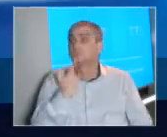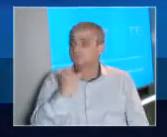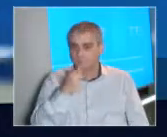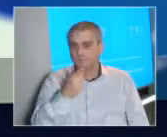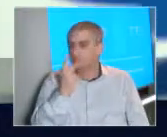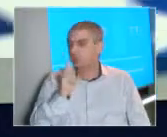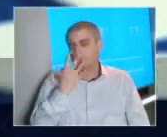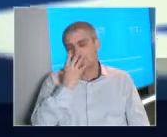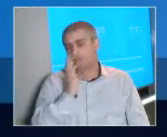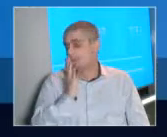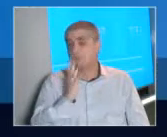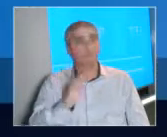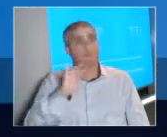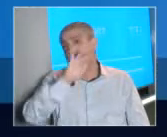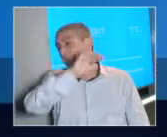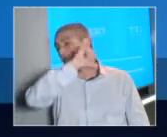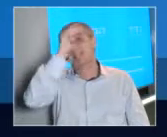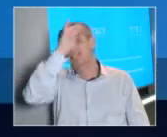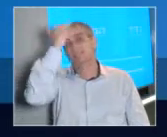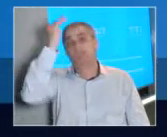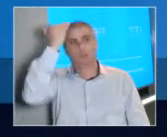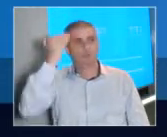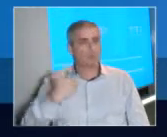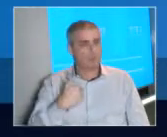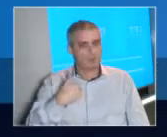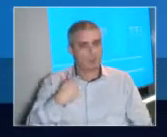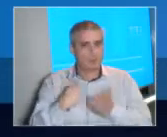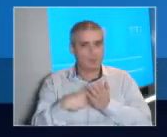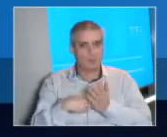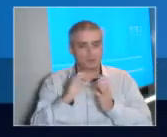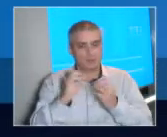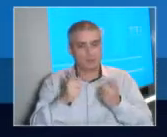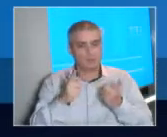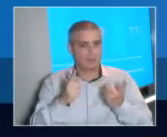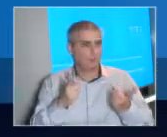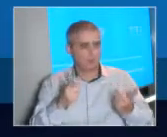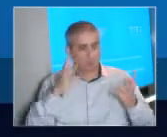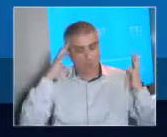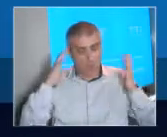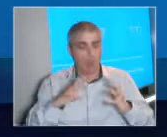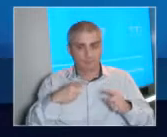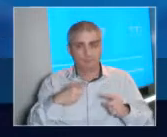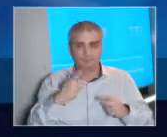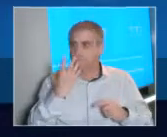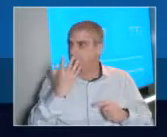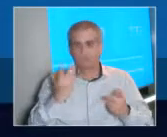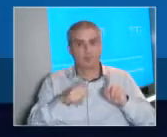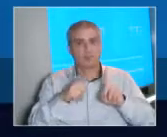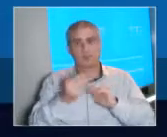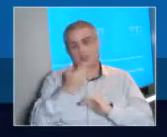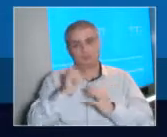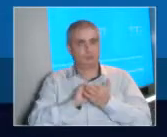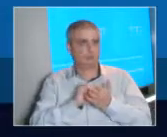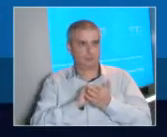מאוד טרגי, והוא קיצון שבקיצון. אנחנו, המחיר של מערכת שהיא באומס יתר, הוא הרבה, הוא לפני